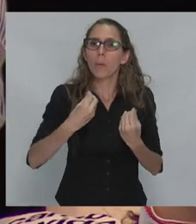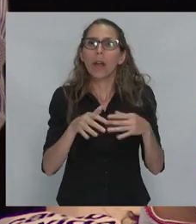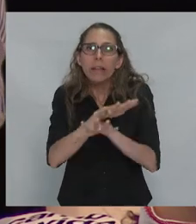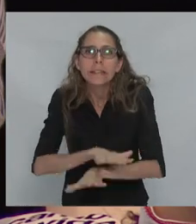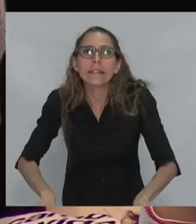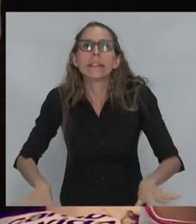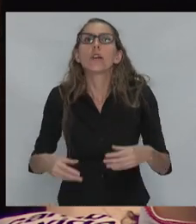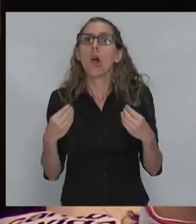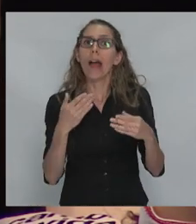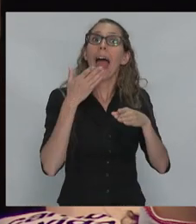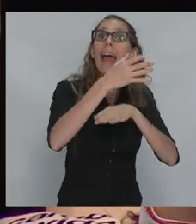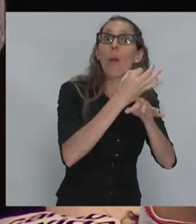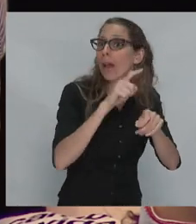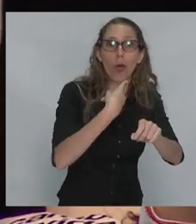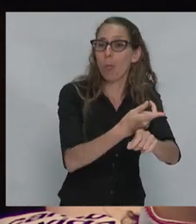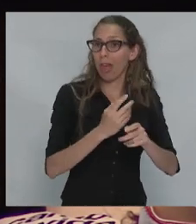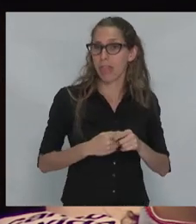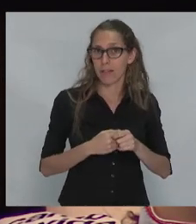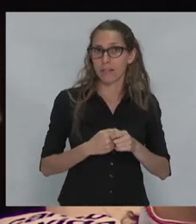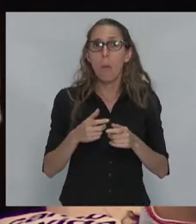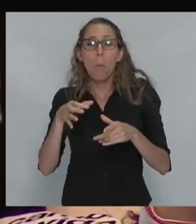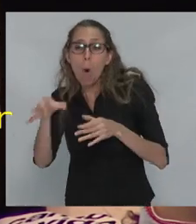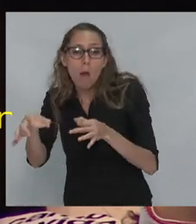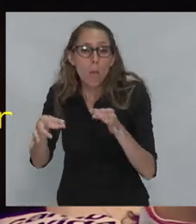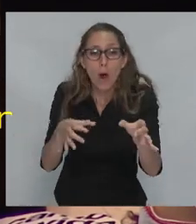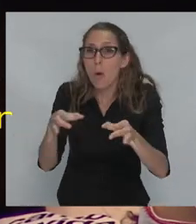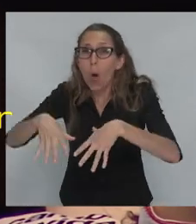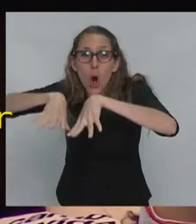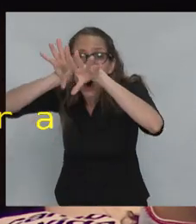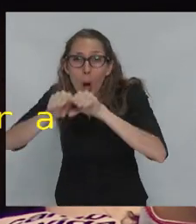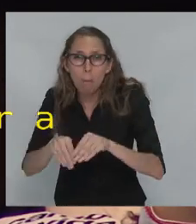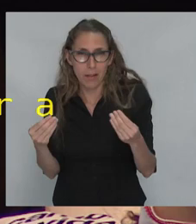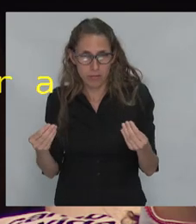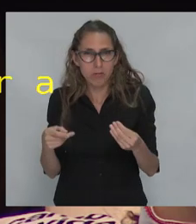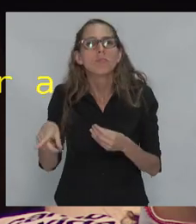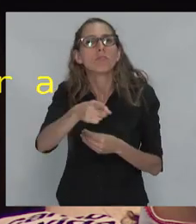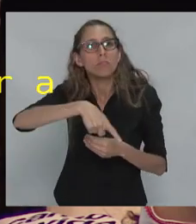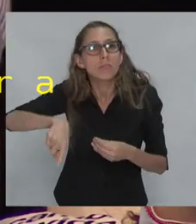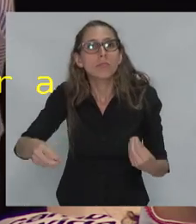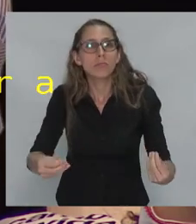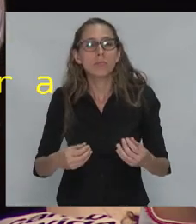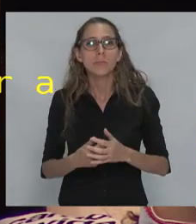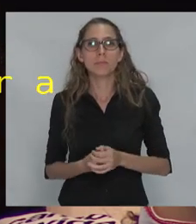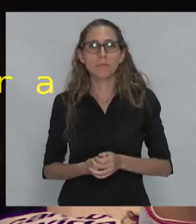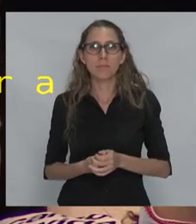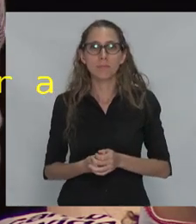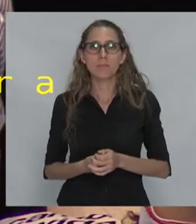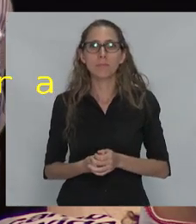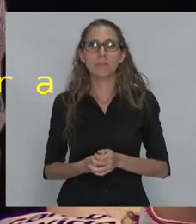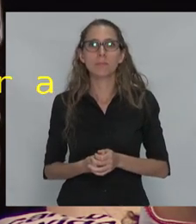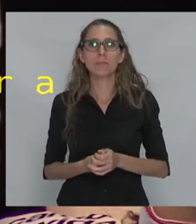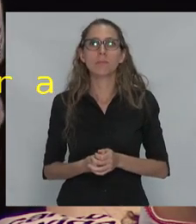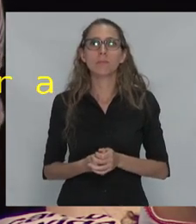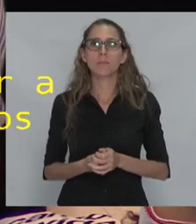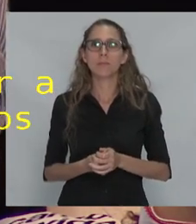entiers dans lesquels le mur est passé entre les habitations et les écoles. Aujourd'hui,